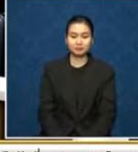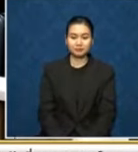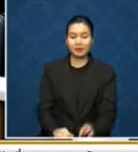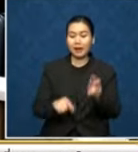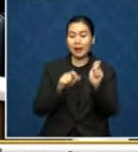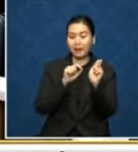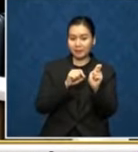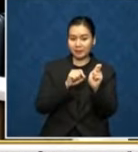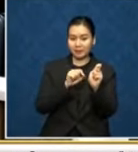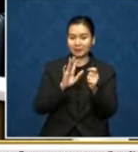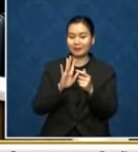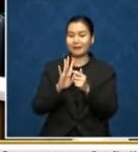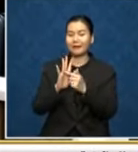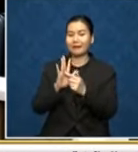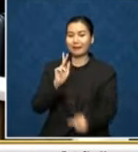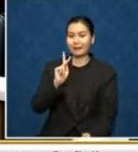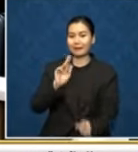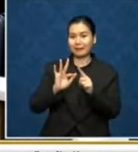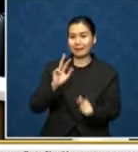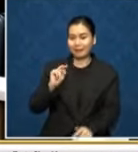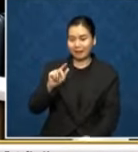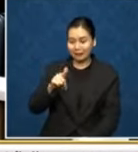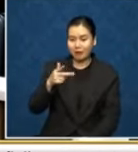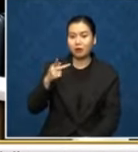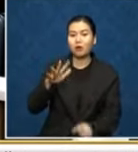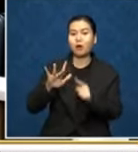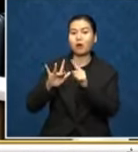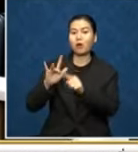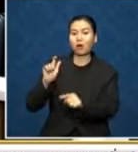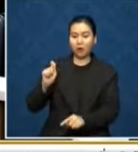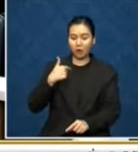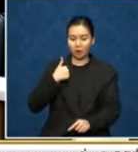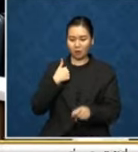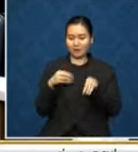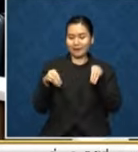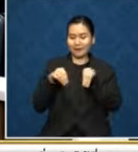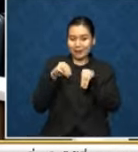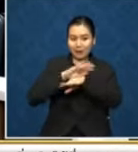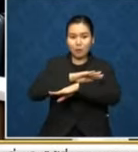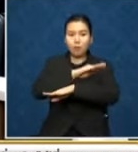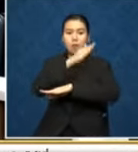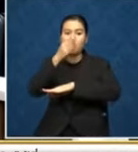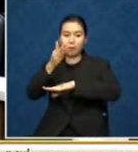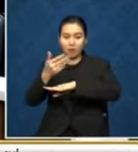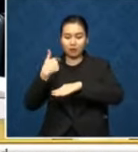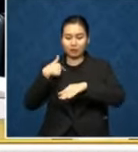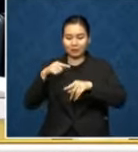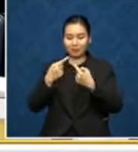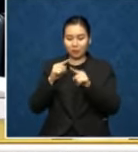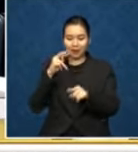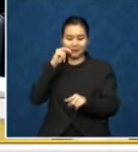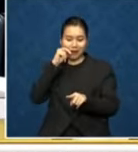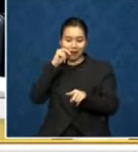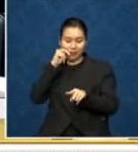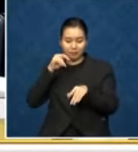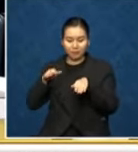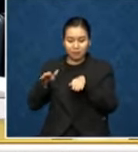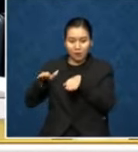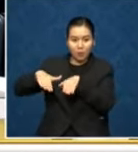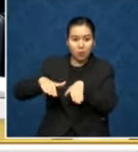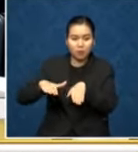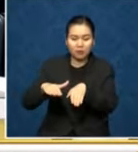อำเภอที่ถึงแม้ว่าจะอยู่ติดกับแหล่งเขานะครับแต่เป็นพื้นที่ทางน้ำผ่านนะครับไม่สามารถกักเ